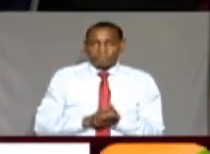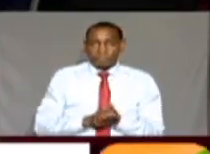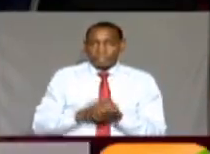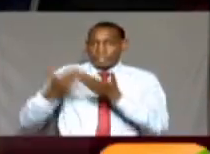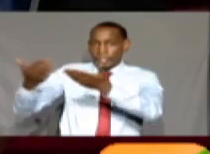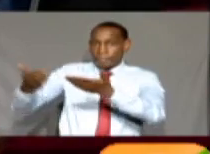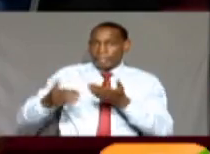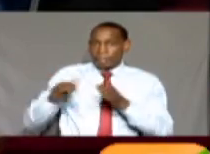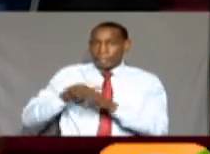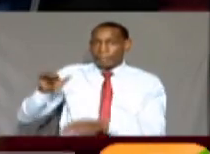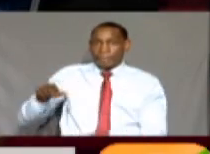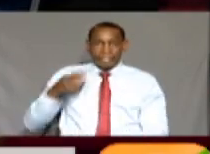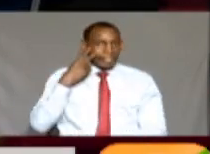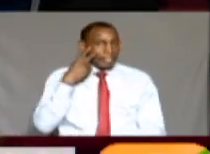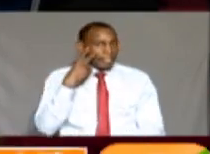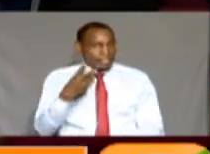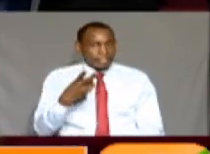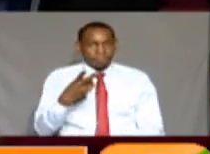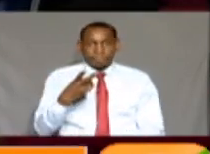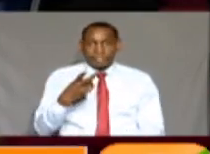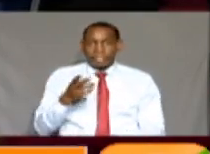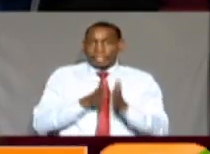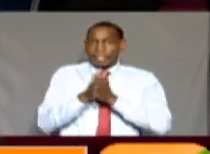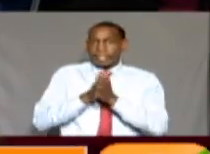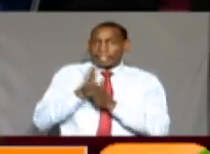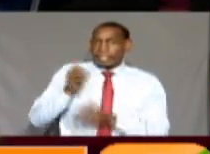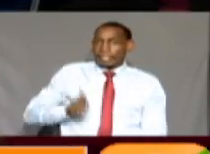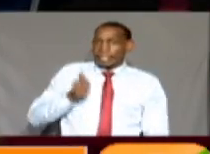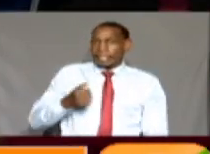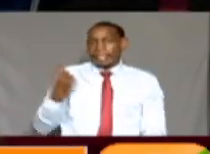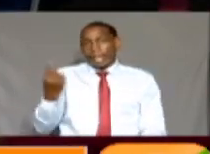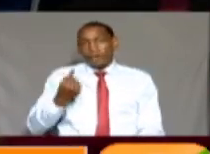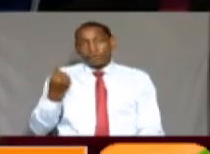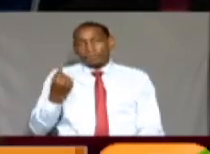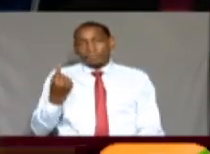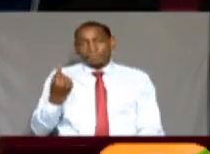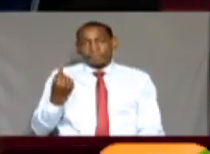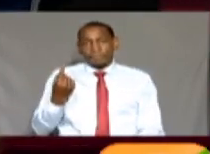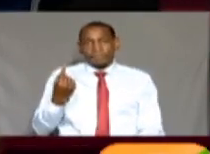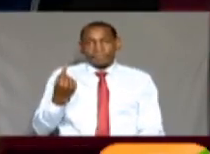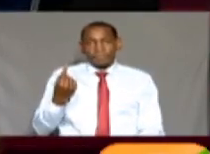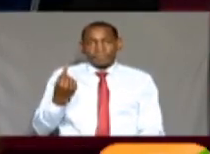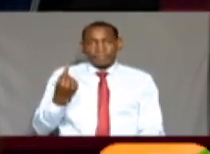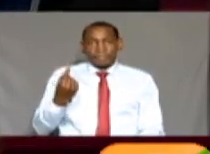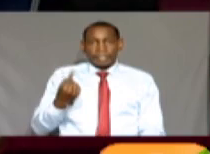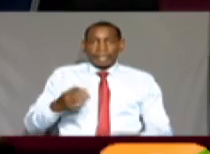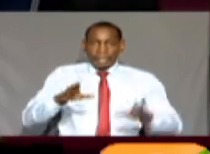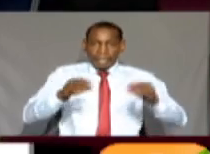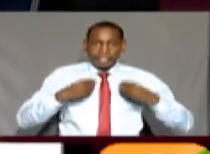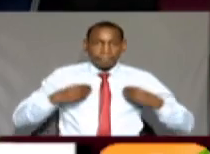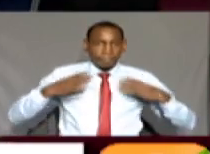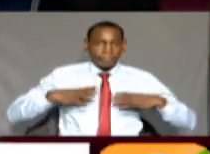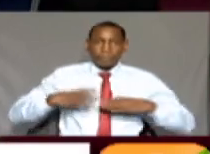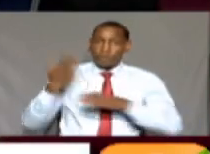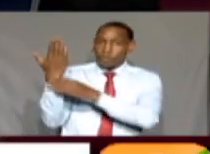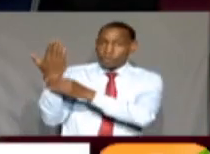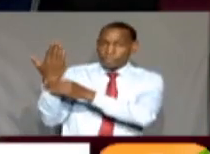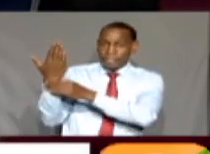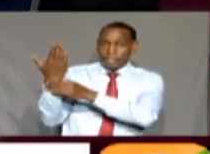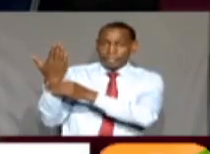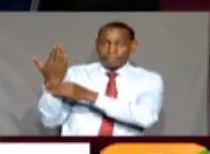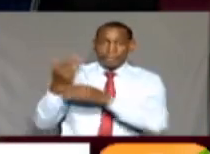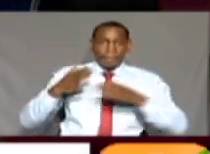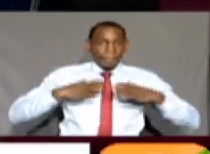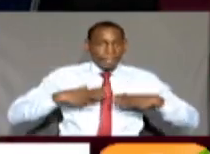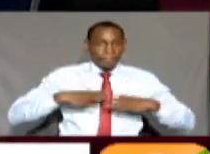wabunge ambayo wataangalia tu kwa maslahi yao wenyewe peke yao. Let this be a people's document.